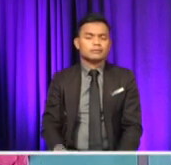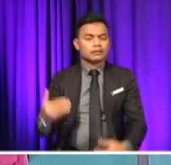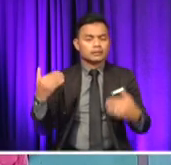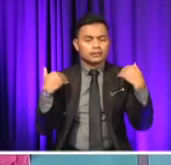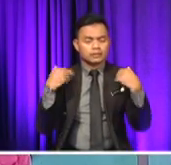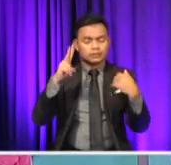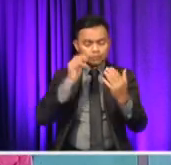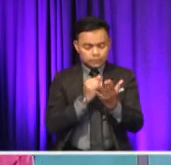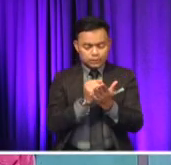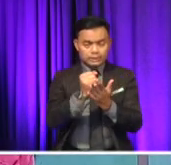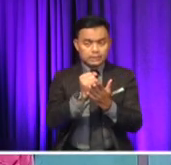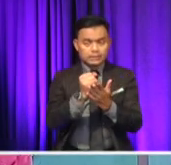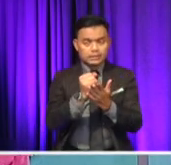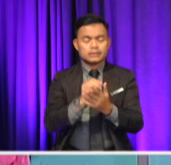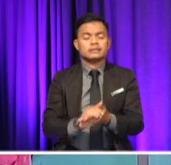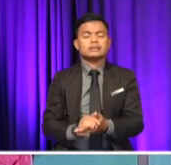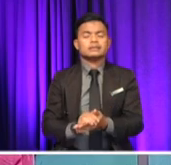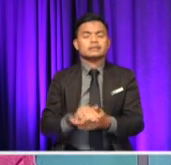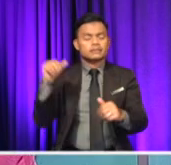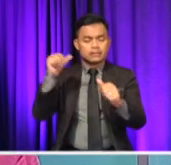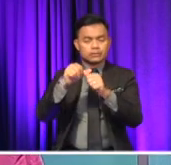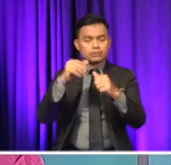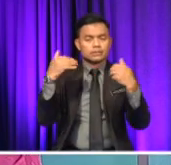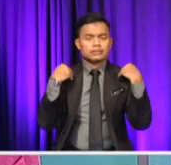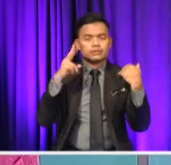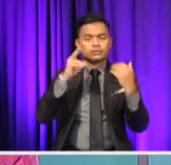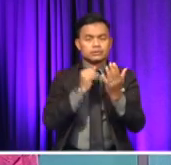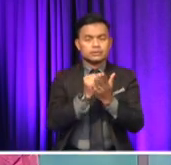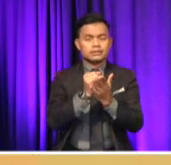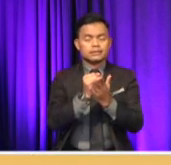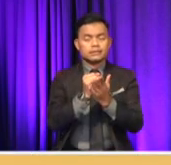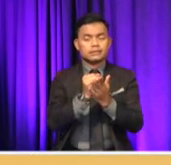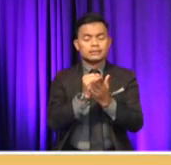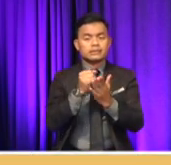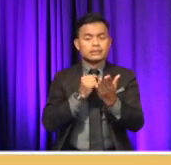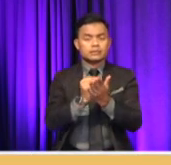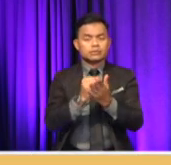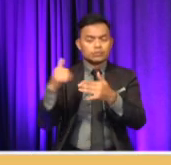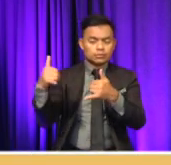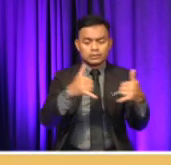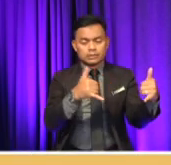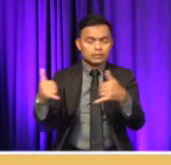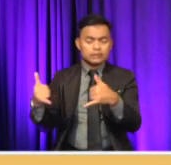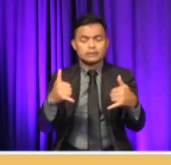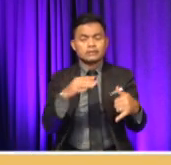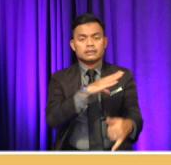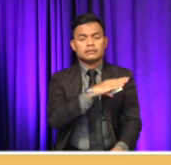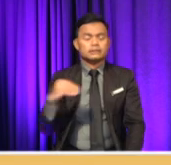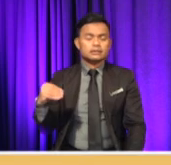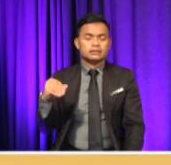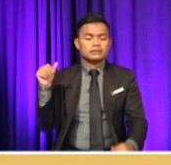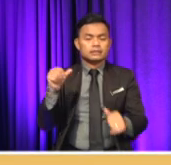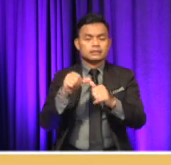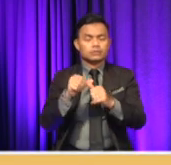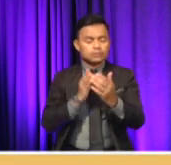dua jenis harus ada dua jenis juga tidak ada arus ulang alik eyu dan lagi satu adalah arus terus